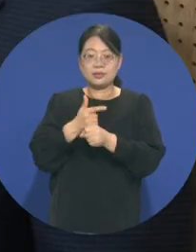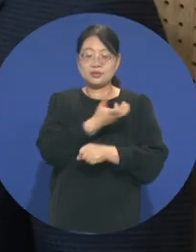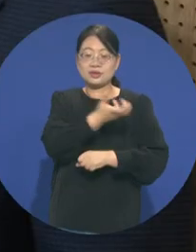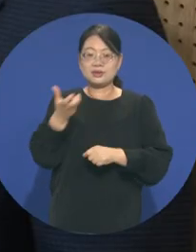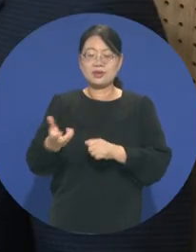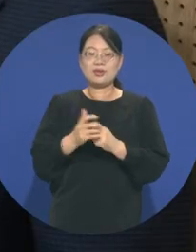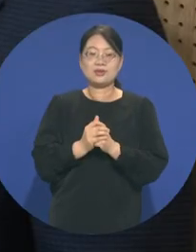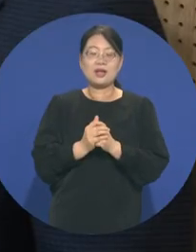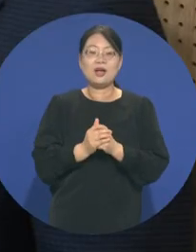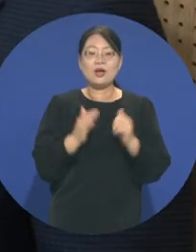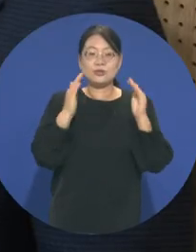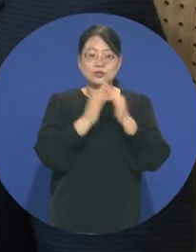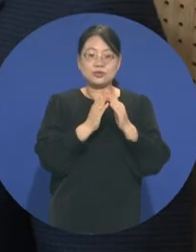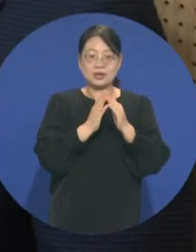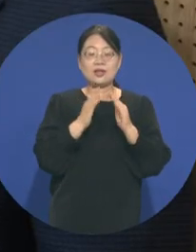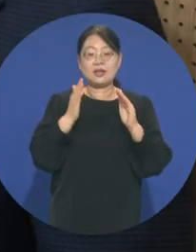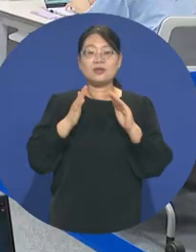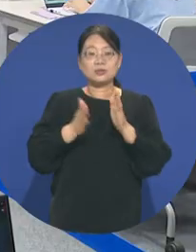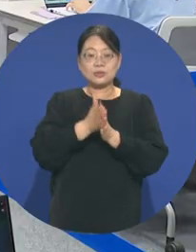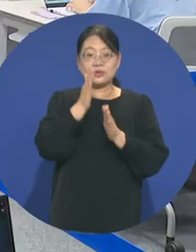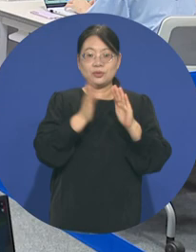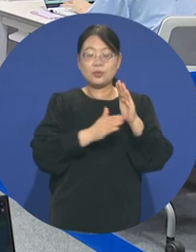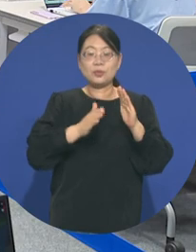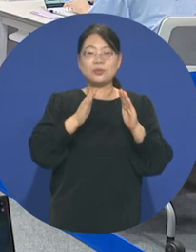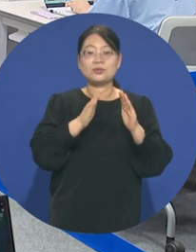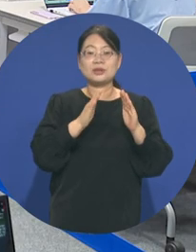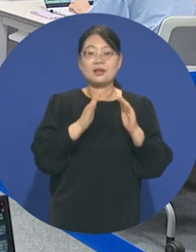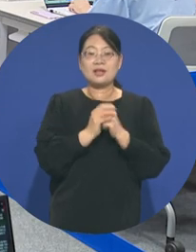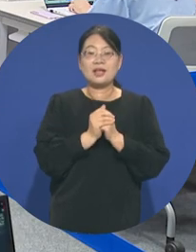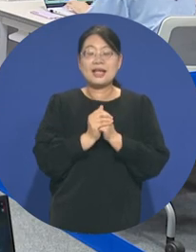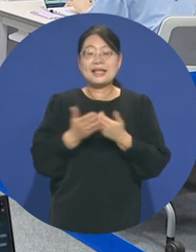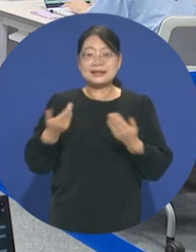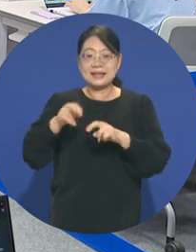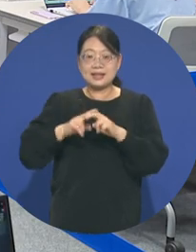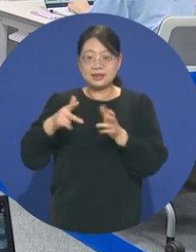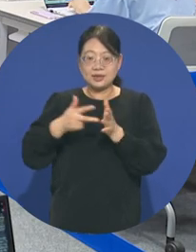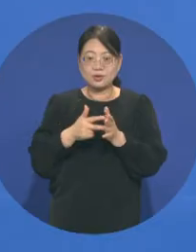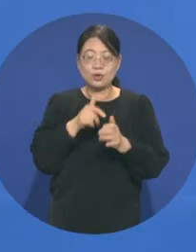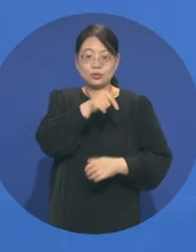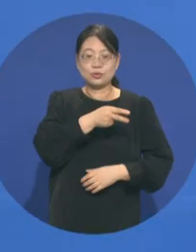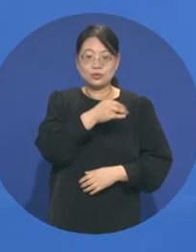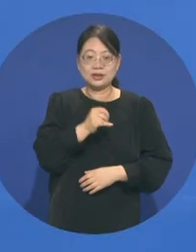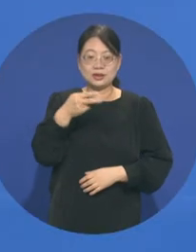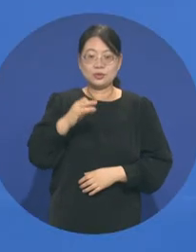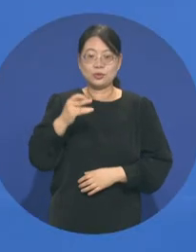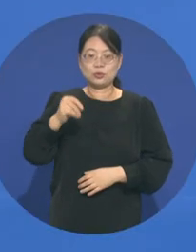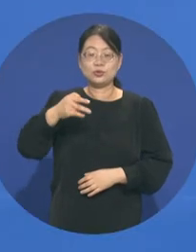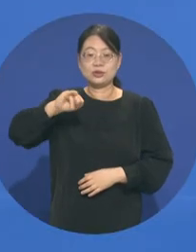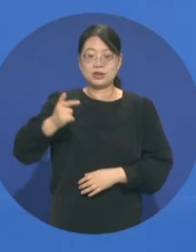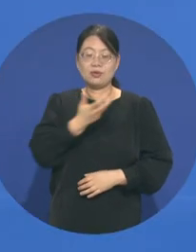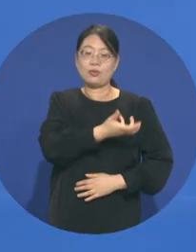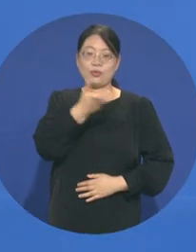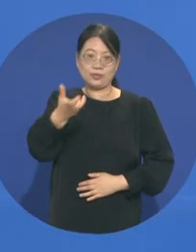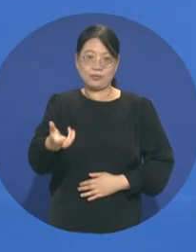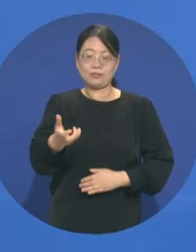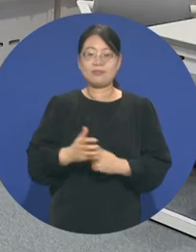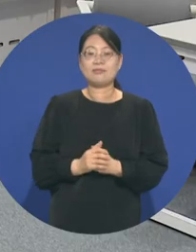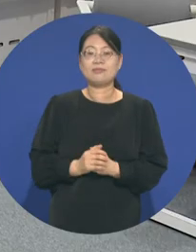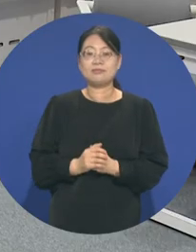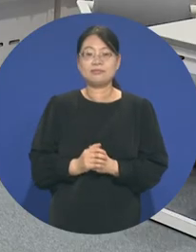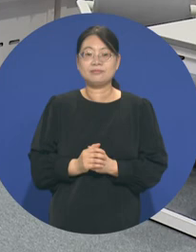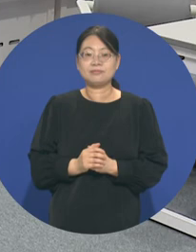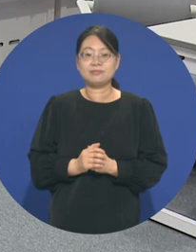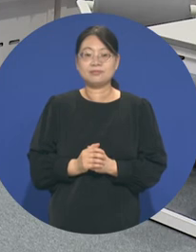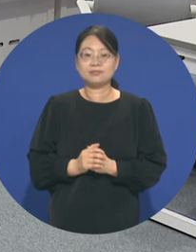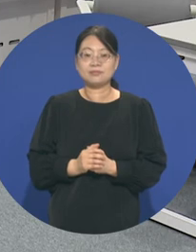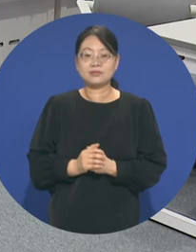이전하고 경기 주택도시 공사와 경기도 일자리 재단 등도 구리 동두천 등으로 각각 본 긴다는 구상입니다